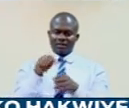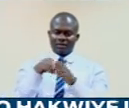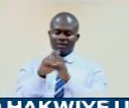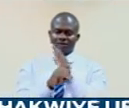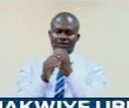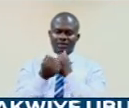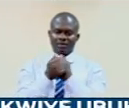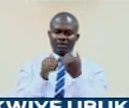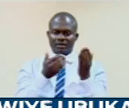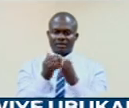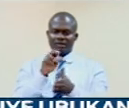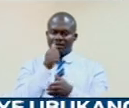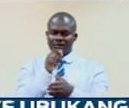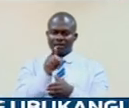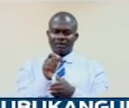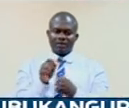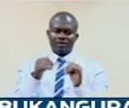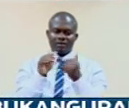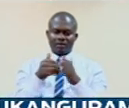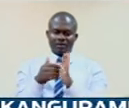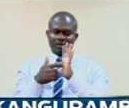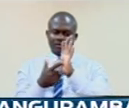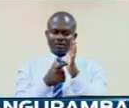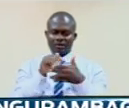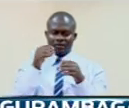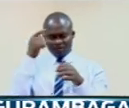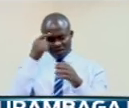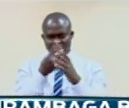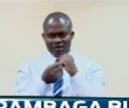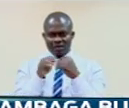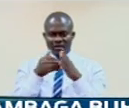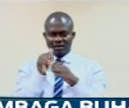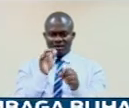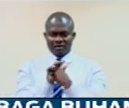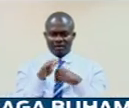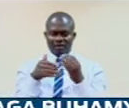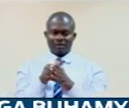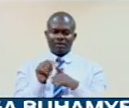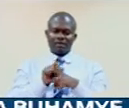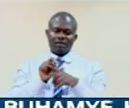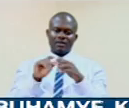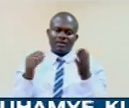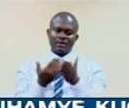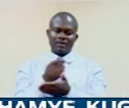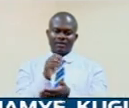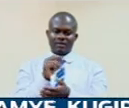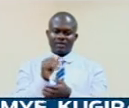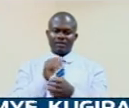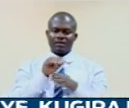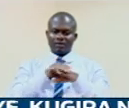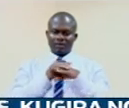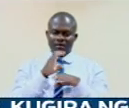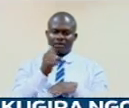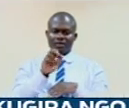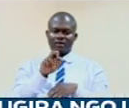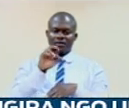Ruvera yakira ikipe ya Rayon Sport. Ni umukino watangiranye ishyaka ku makipe yombi, cyane cyane inama y'ikipe yari afite abatoza bashya kuri ikipe ya Etincel itozwa n'umwongereza